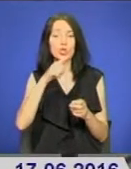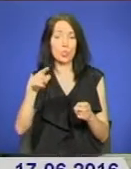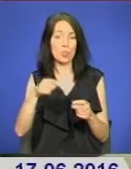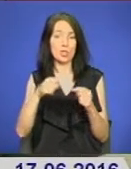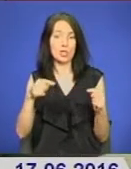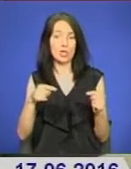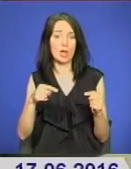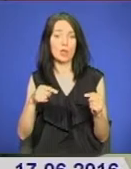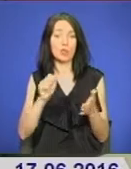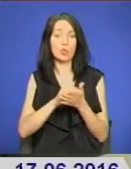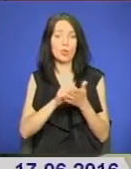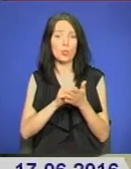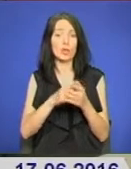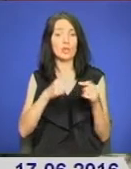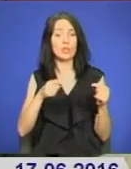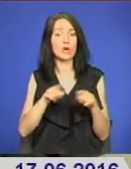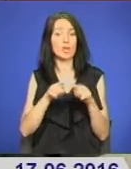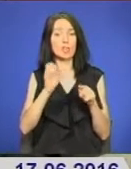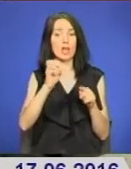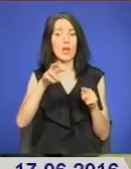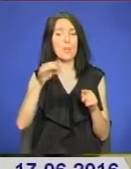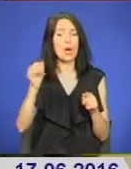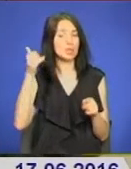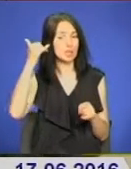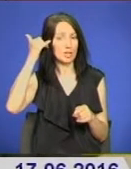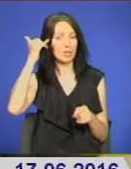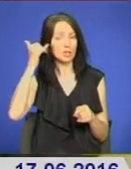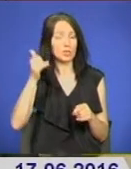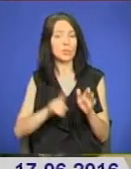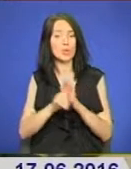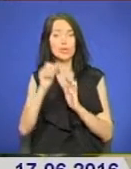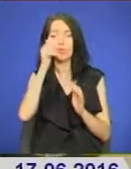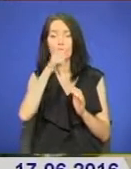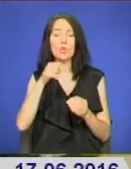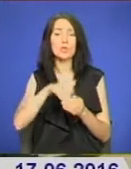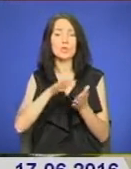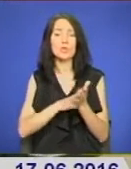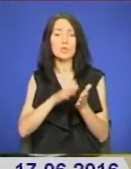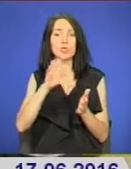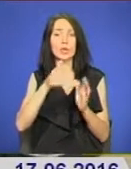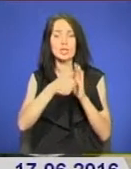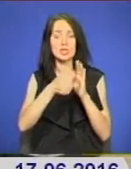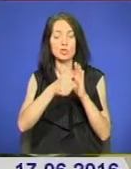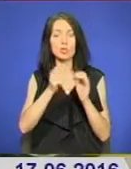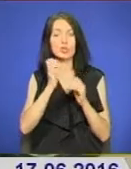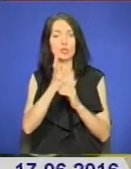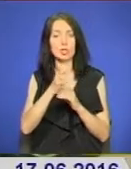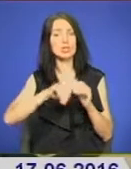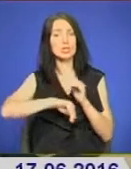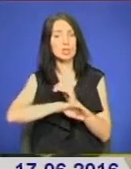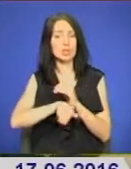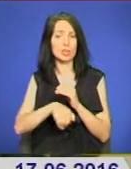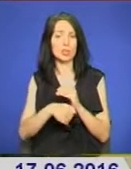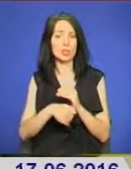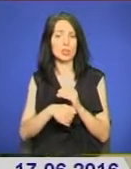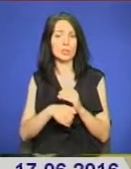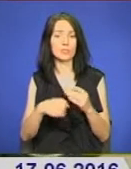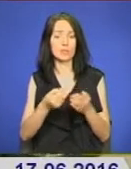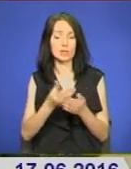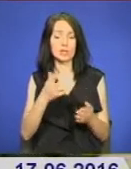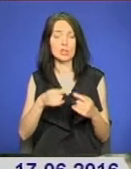телефону. Від початку року на території Тернопільської області зафіксовано 614 крадіжок номерних